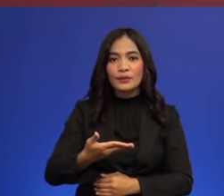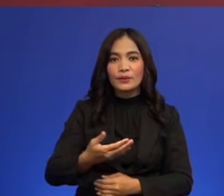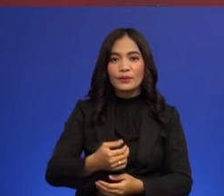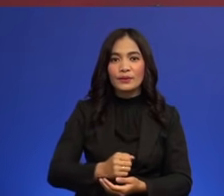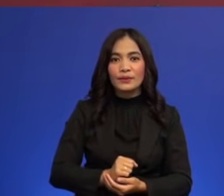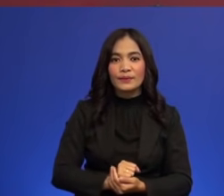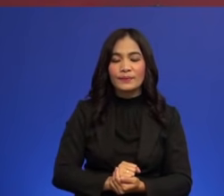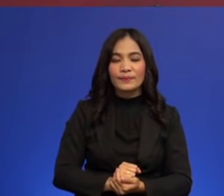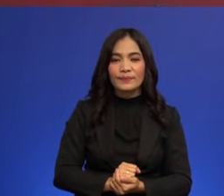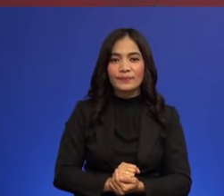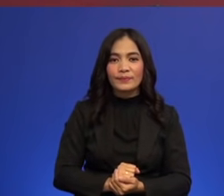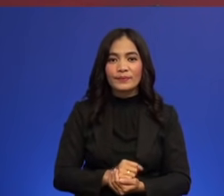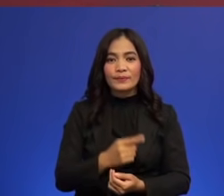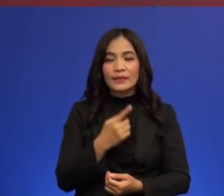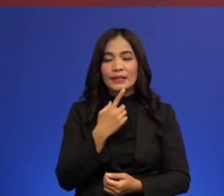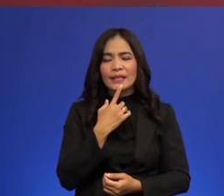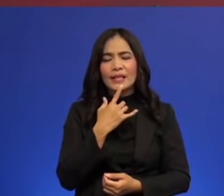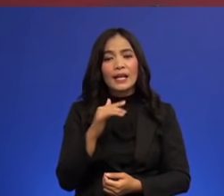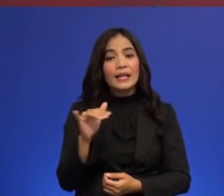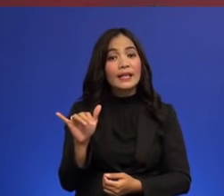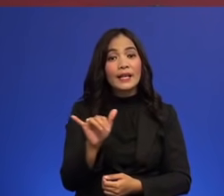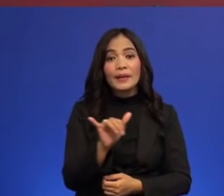70 tahun,